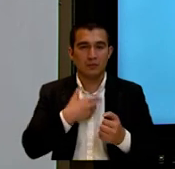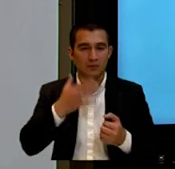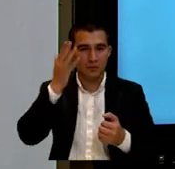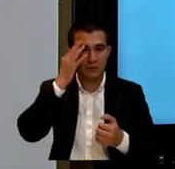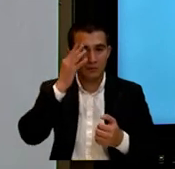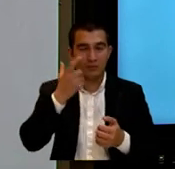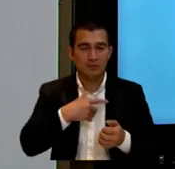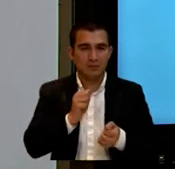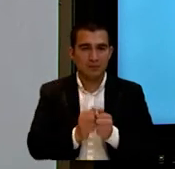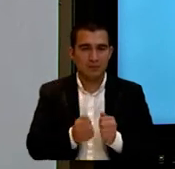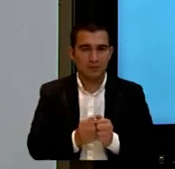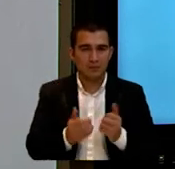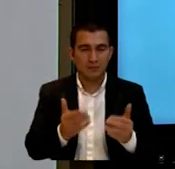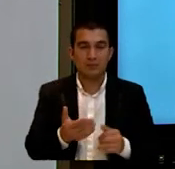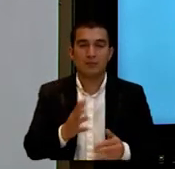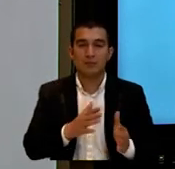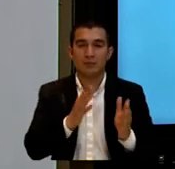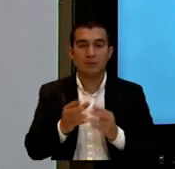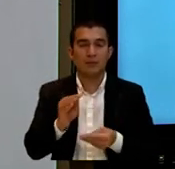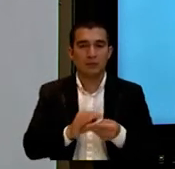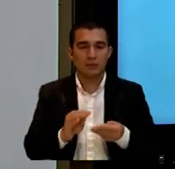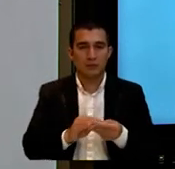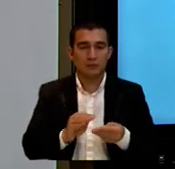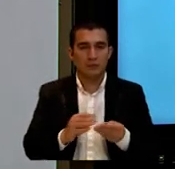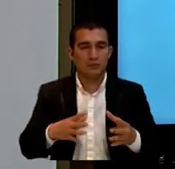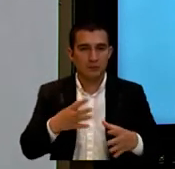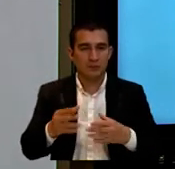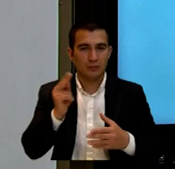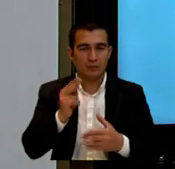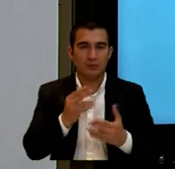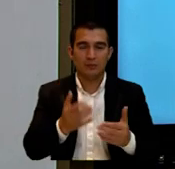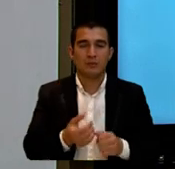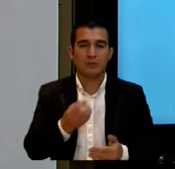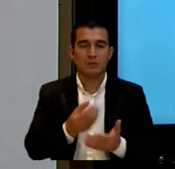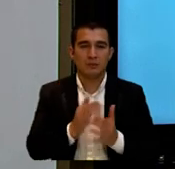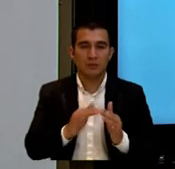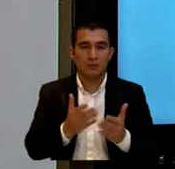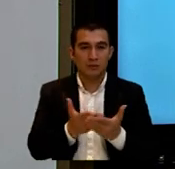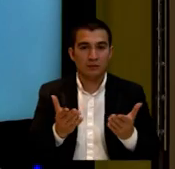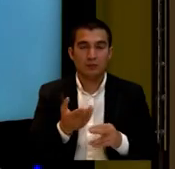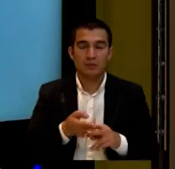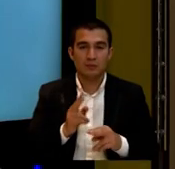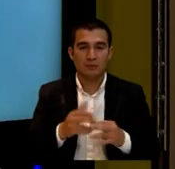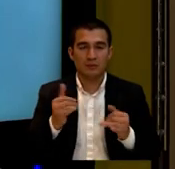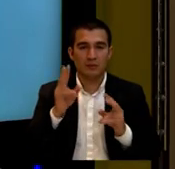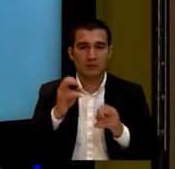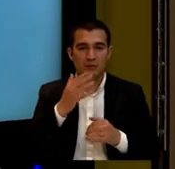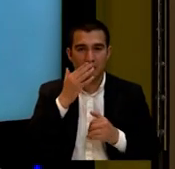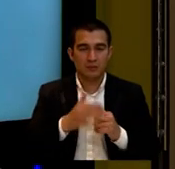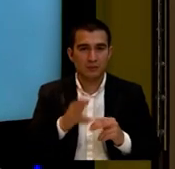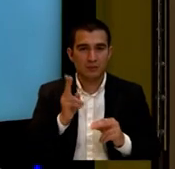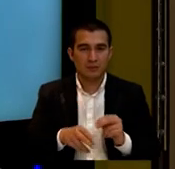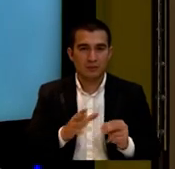мұстахгемләш ва тәкрарләштен ібарад. Азізі қучілар, шубланд бүгінгі дәрсіміз